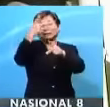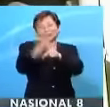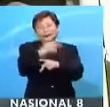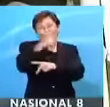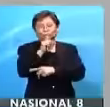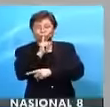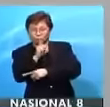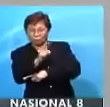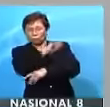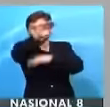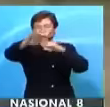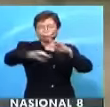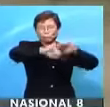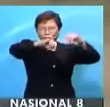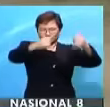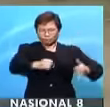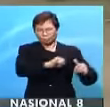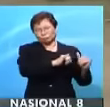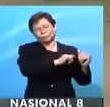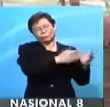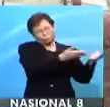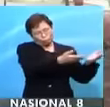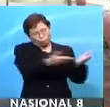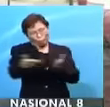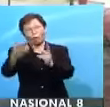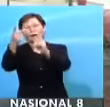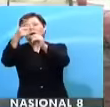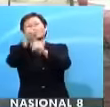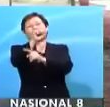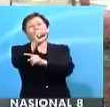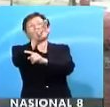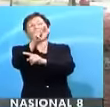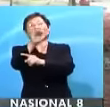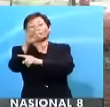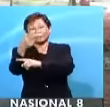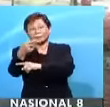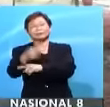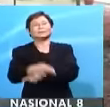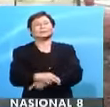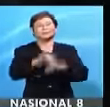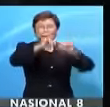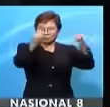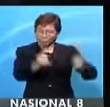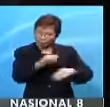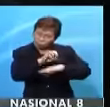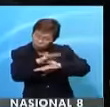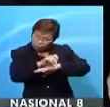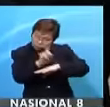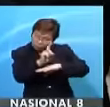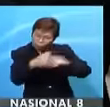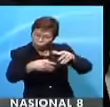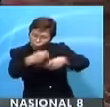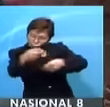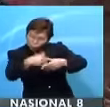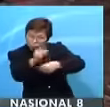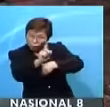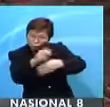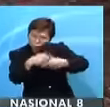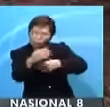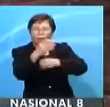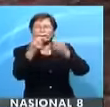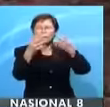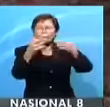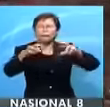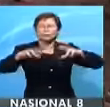bagi memastikan semua jemaah dibawa ke Arafah. Jemaah turut dinasihatkan tidak kerap keluar dan banyakkan